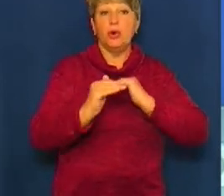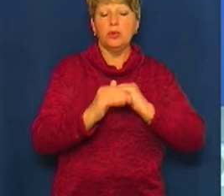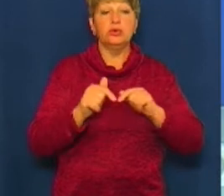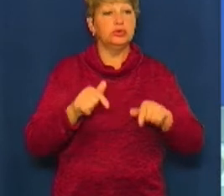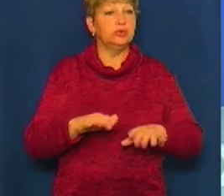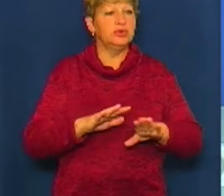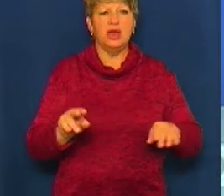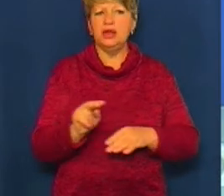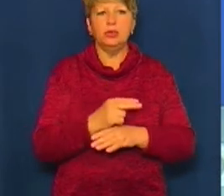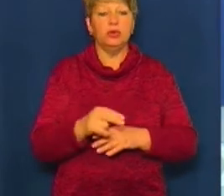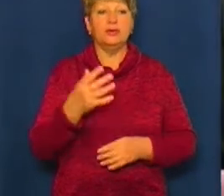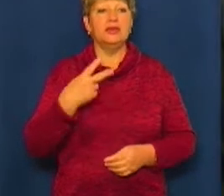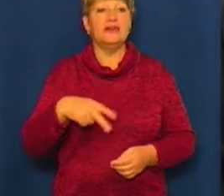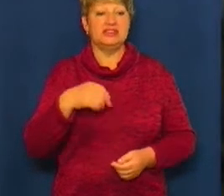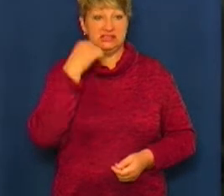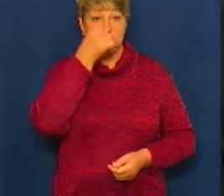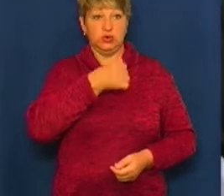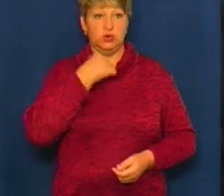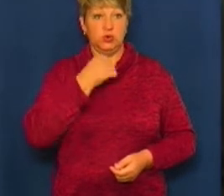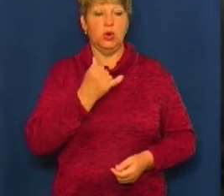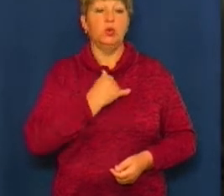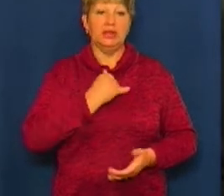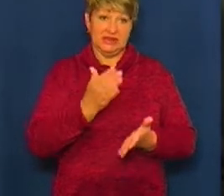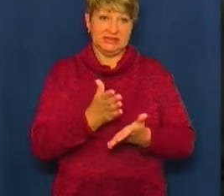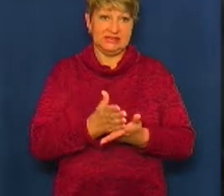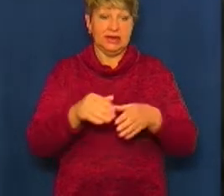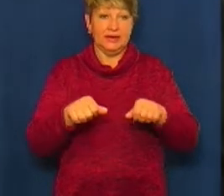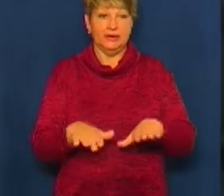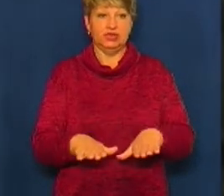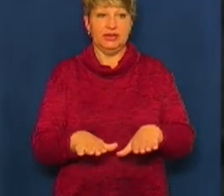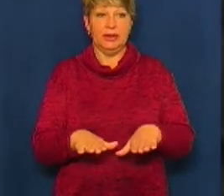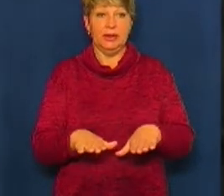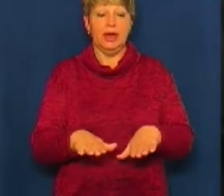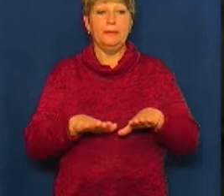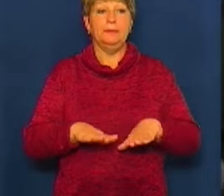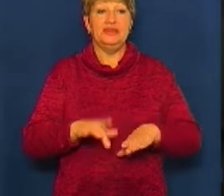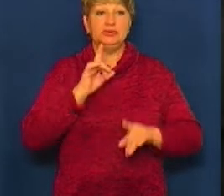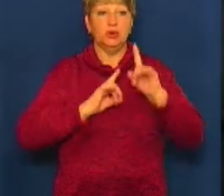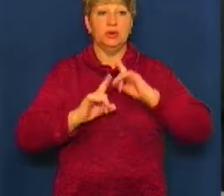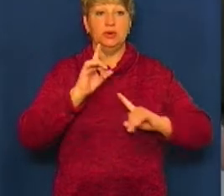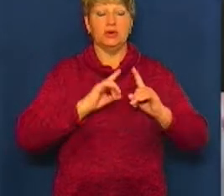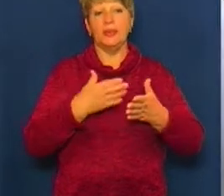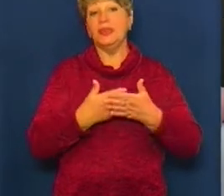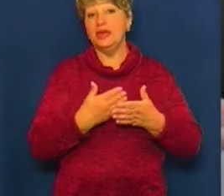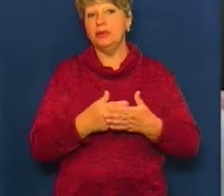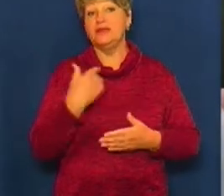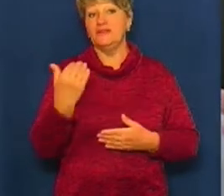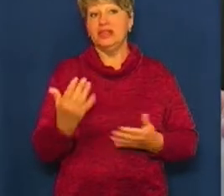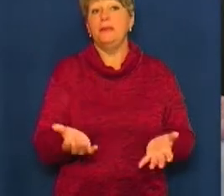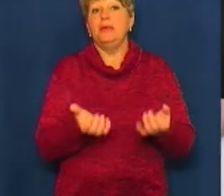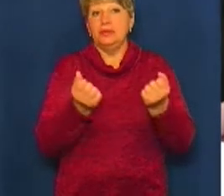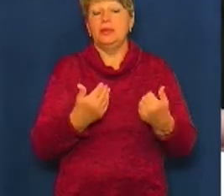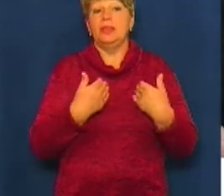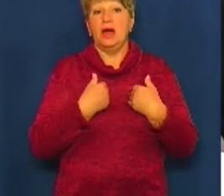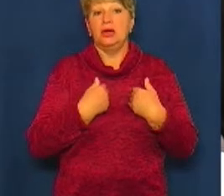понад 20 років. У нас є рішення міської ради, нібито вони підтримали нашу електронну